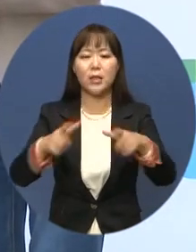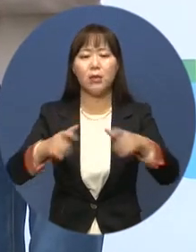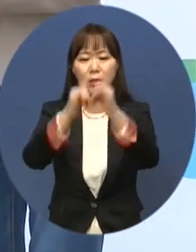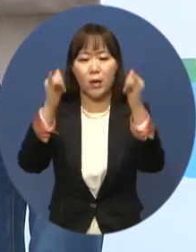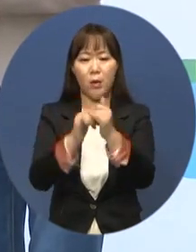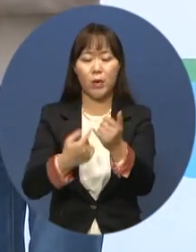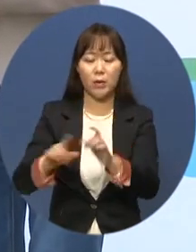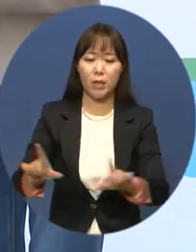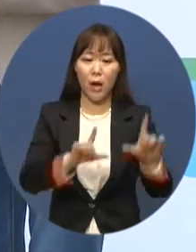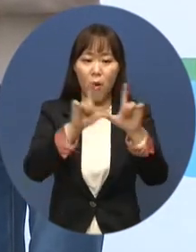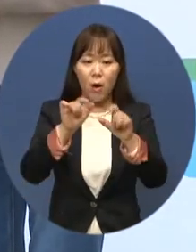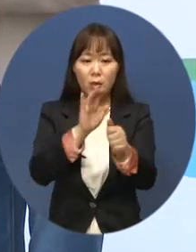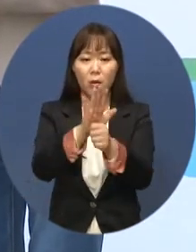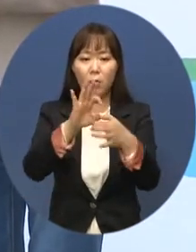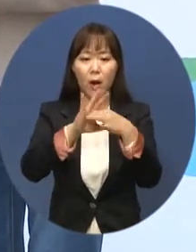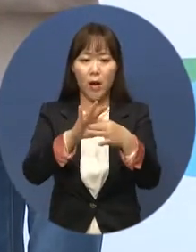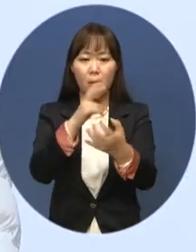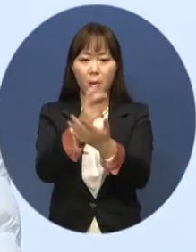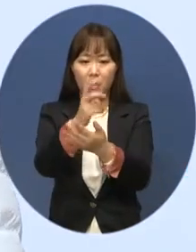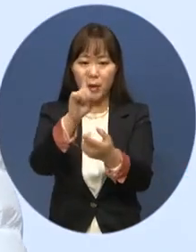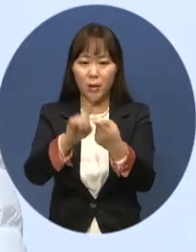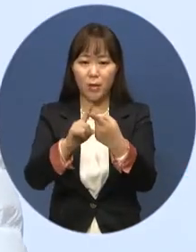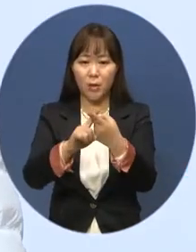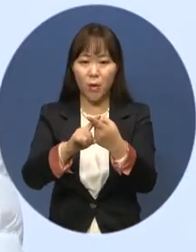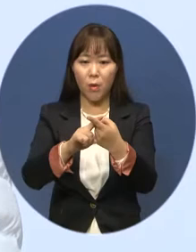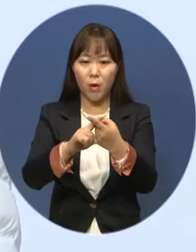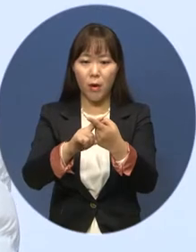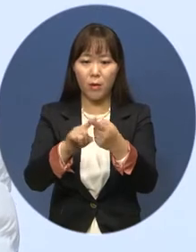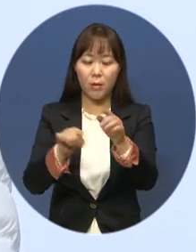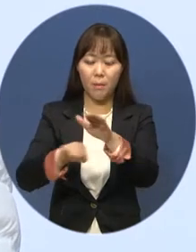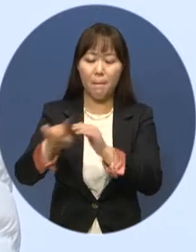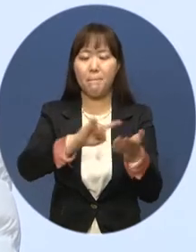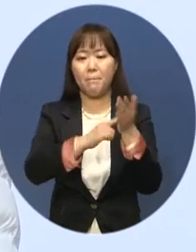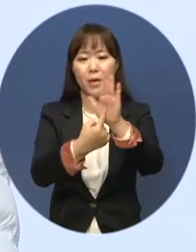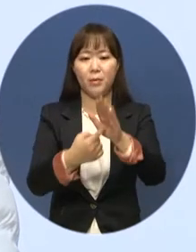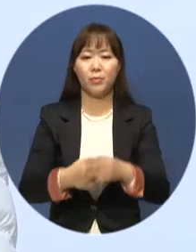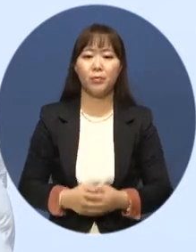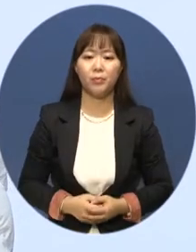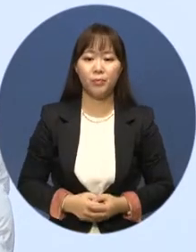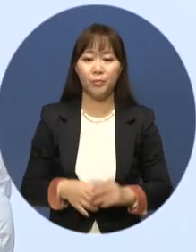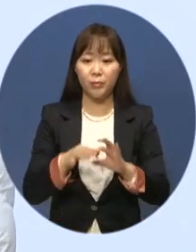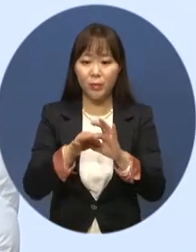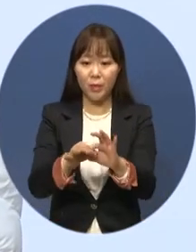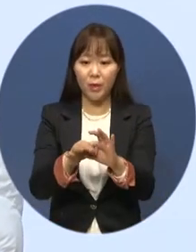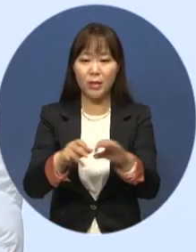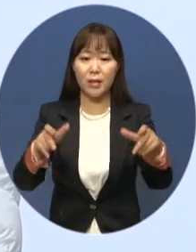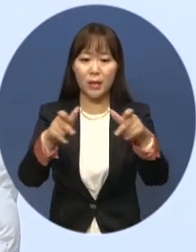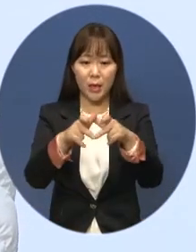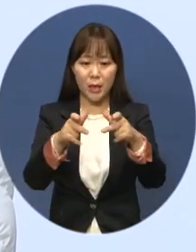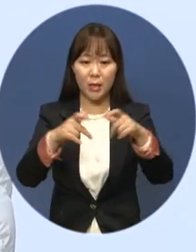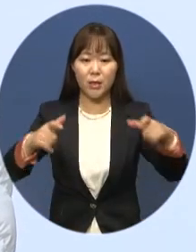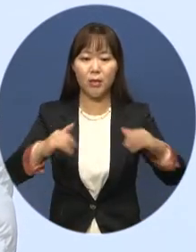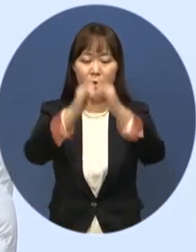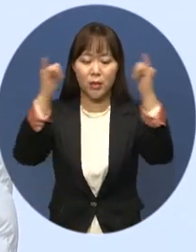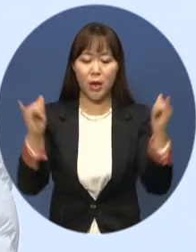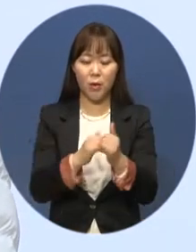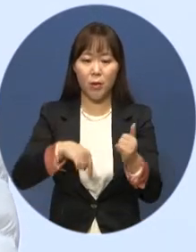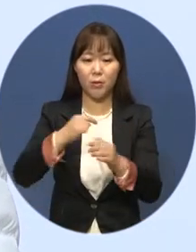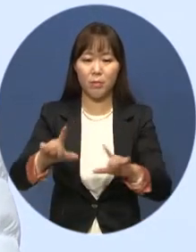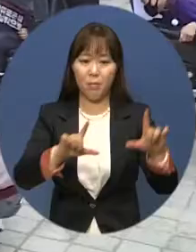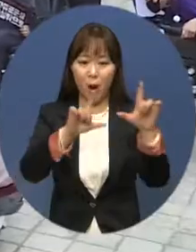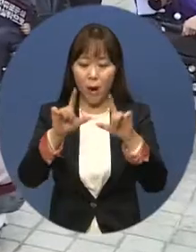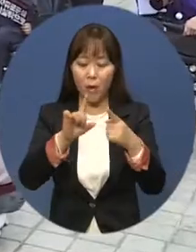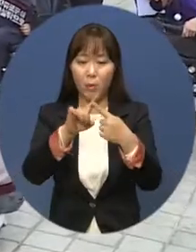장애인 타이즈 설 지원 등에 관한 법률 을 대표발의 했습니다 이를 통해 장애인의 지역사회 자립을 돕고